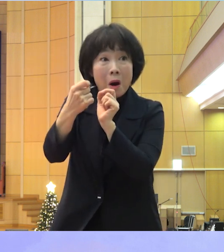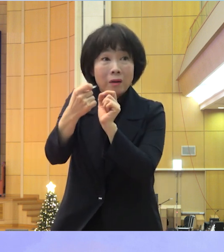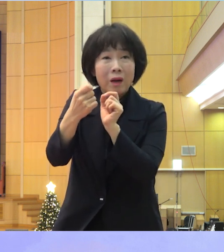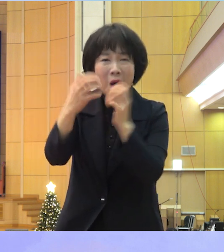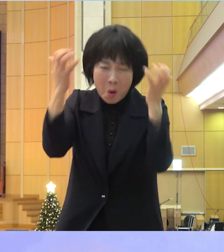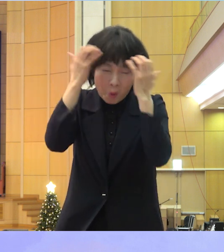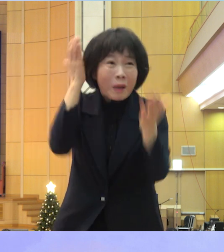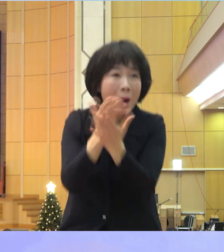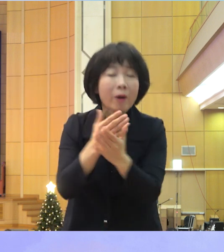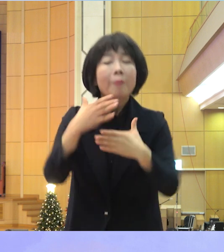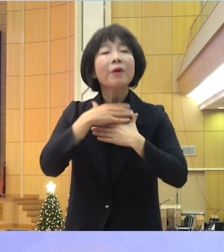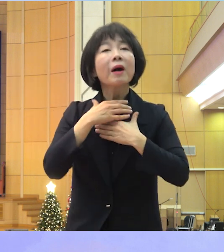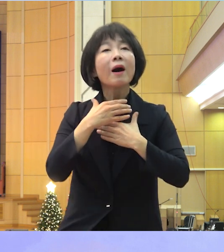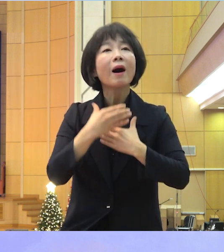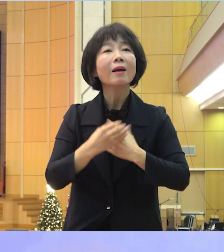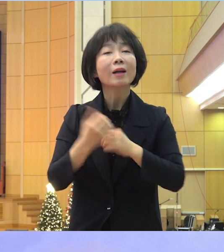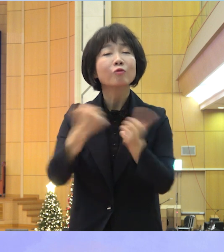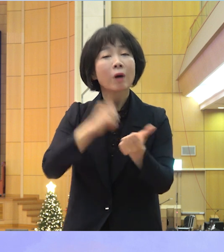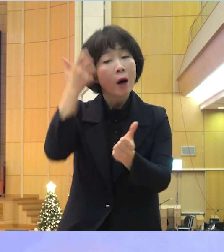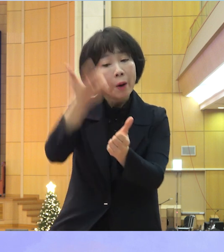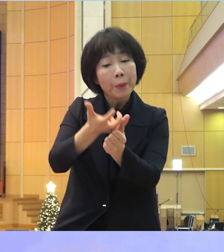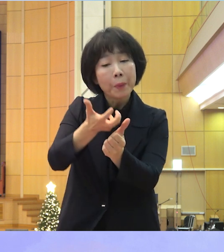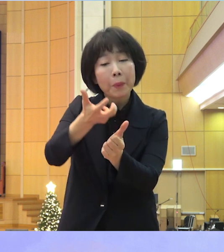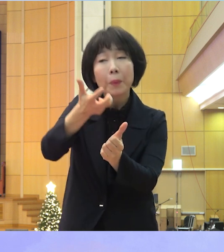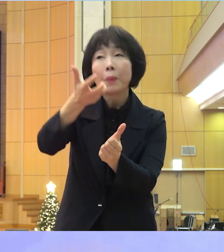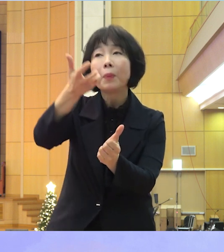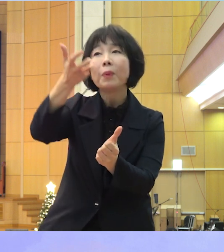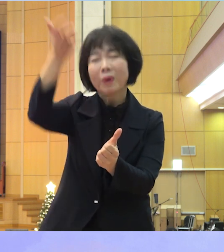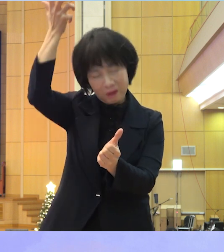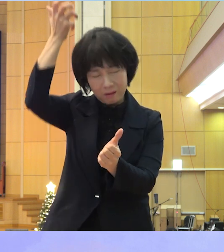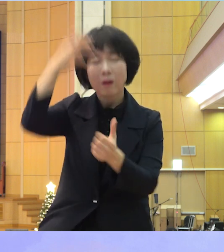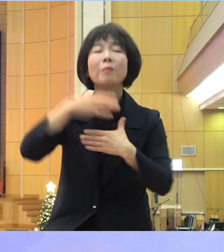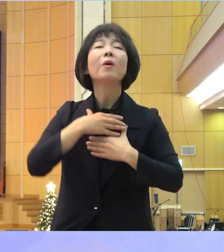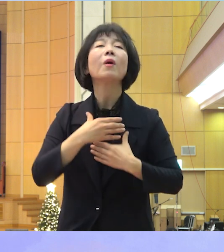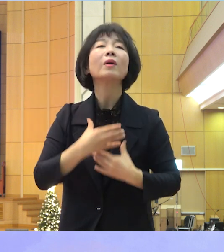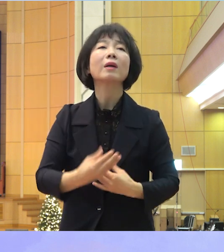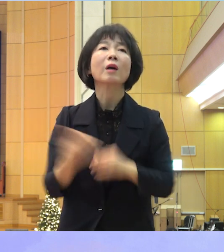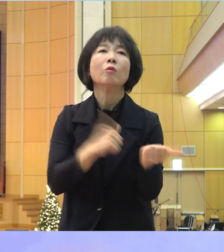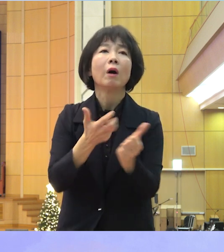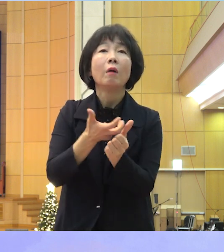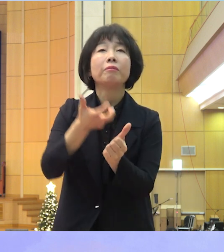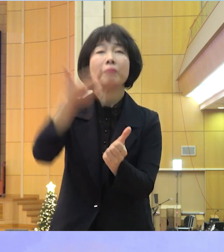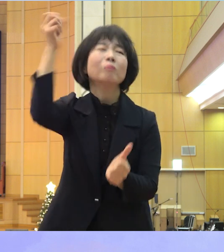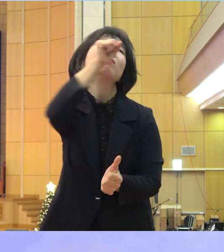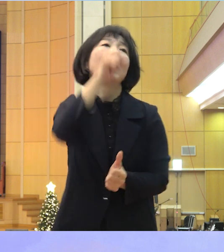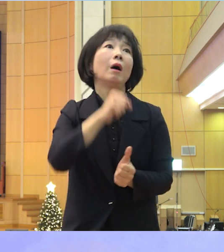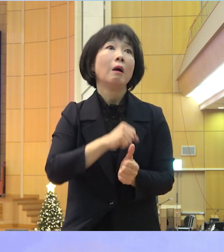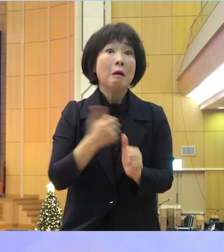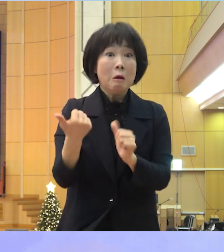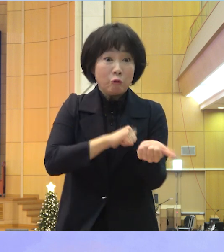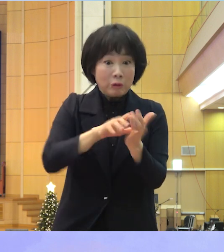주십시오. 편안하게, 죽을 때 잠자듯이 편안하게,